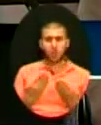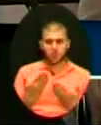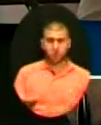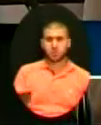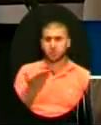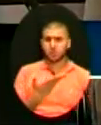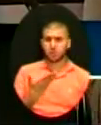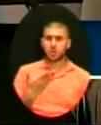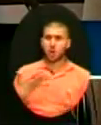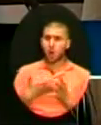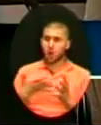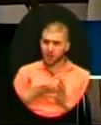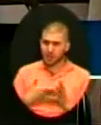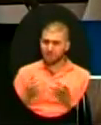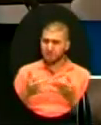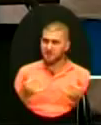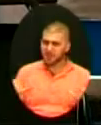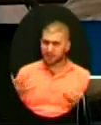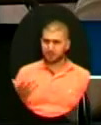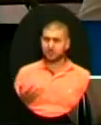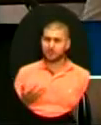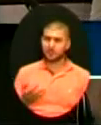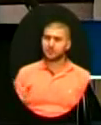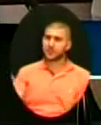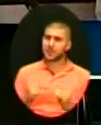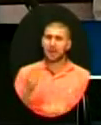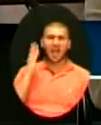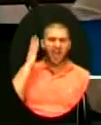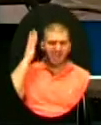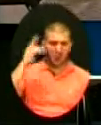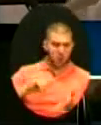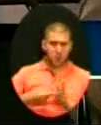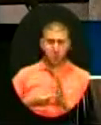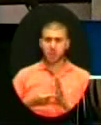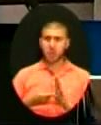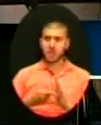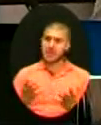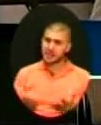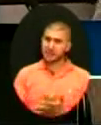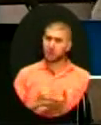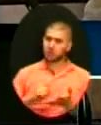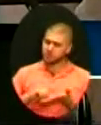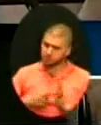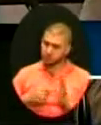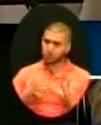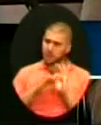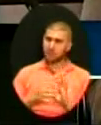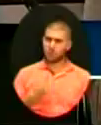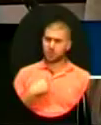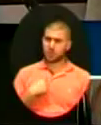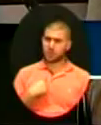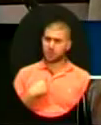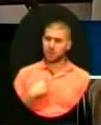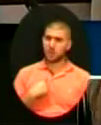לאותם חוקרים ומפתחים עם החזון שהיה להם, וכשהם הצליחו להדביק אותי בעניין. תראי,